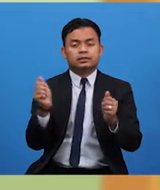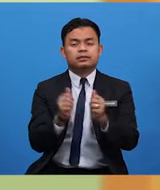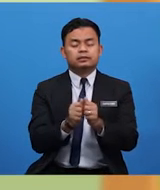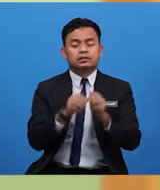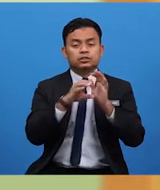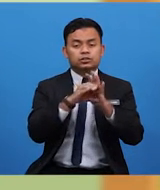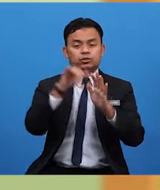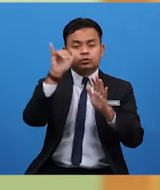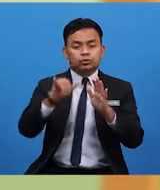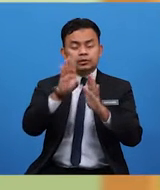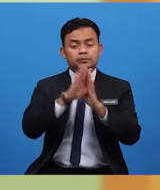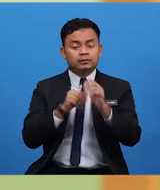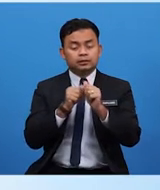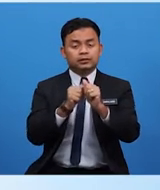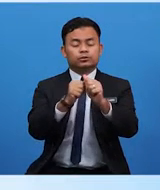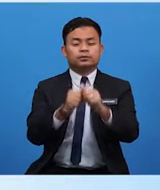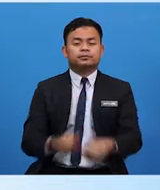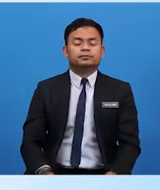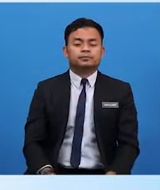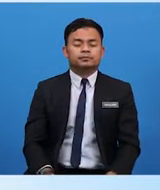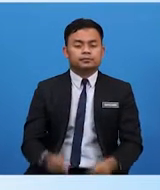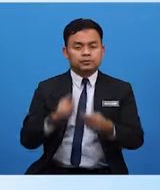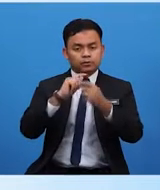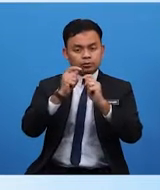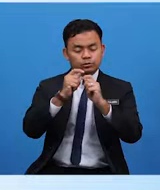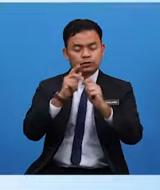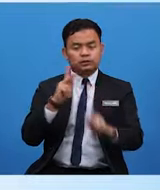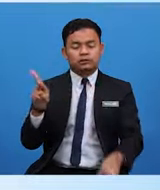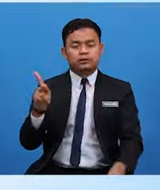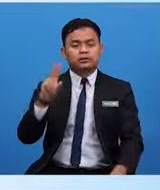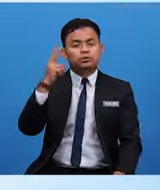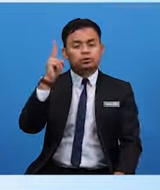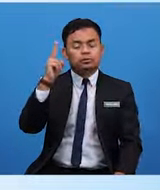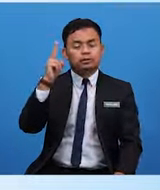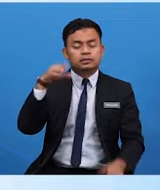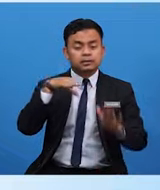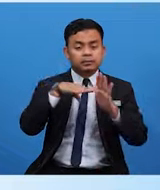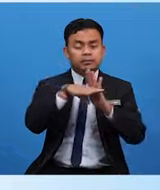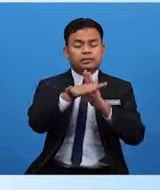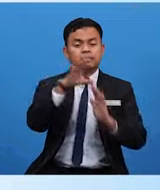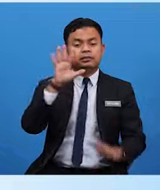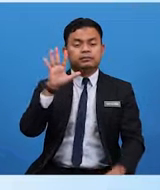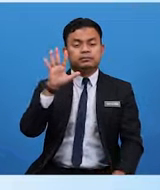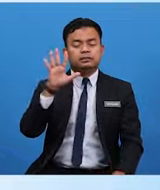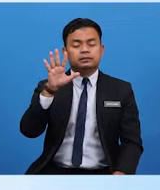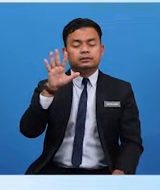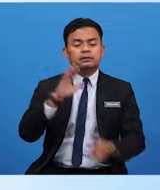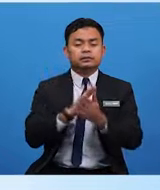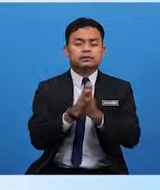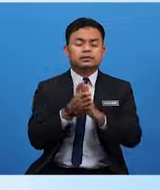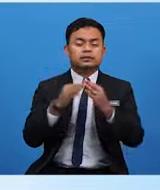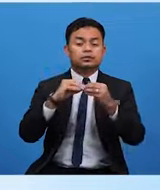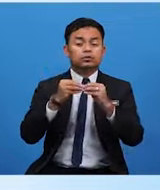contoh berikutnya tukarkan 12 V5 kepada-nya